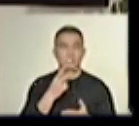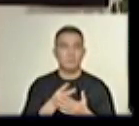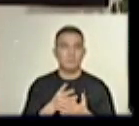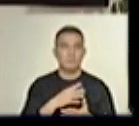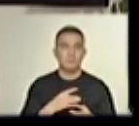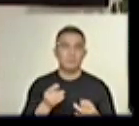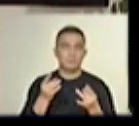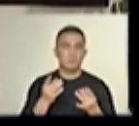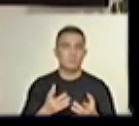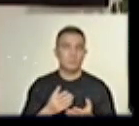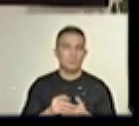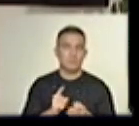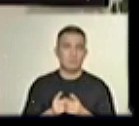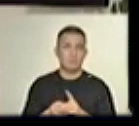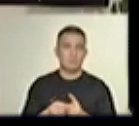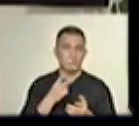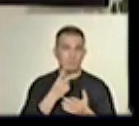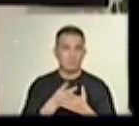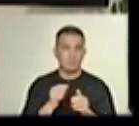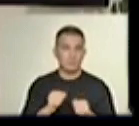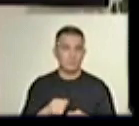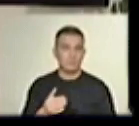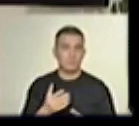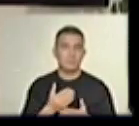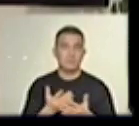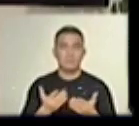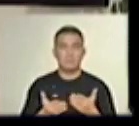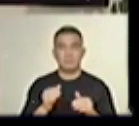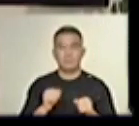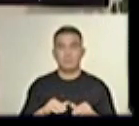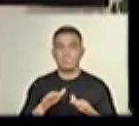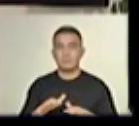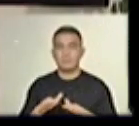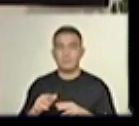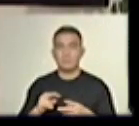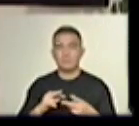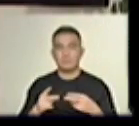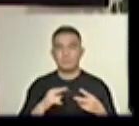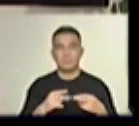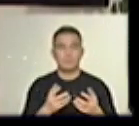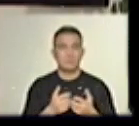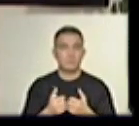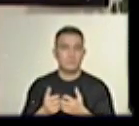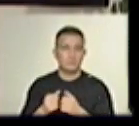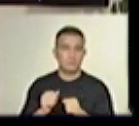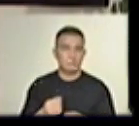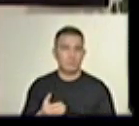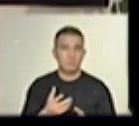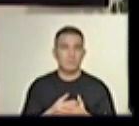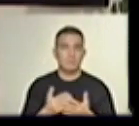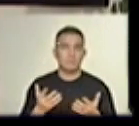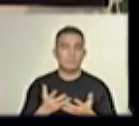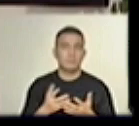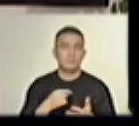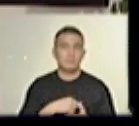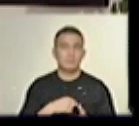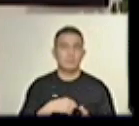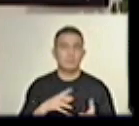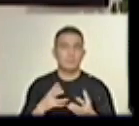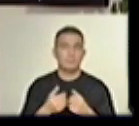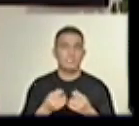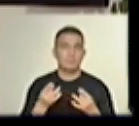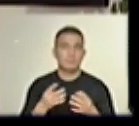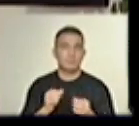soddalashtirib olishimiz ham mumkin, yoki o'rniga qo'yib hisoblayversangiz ham bo'ladi. Masalan, qaysi ko'rinishda soddalashtirishimiz